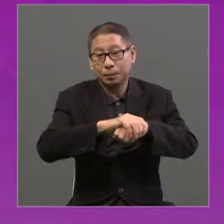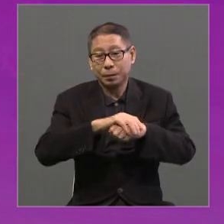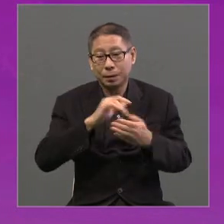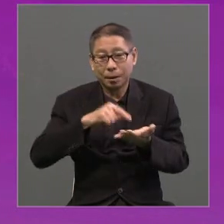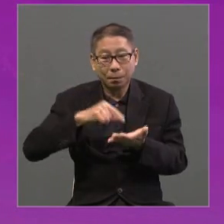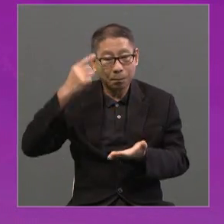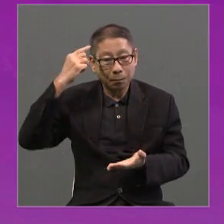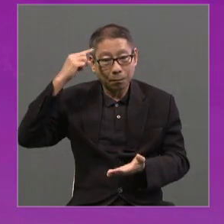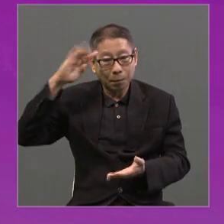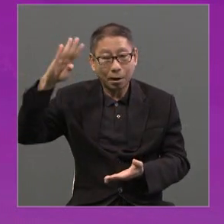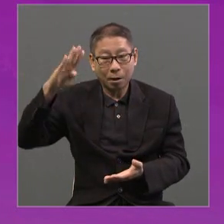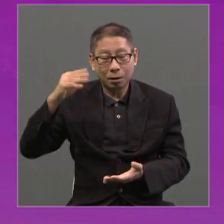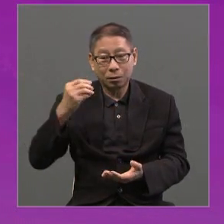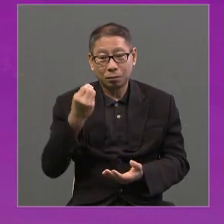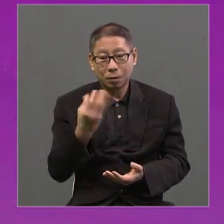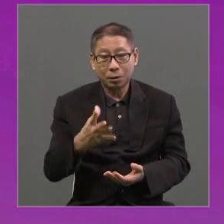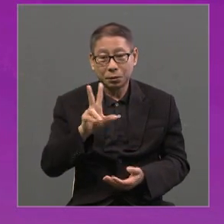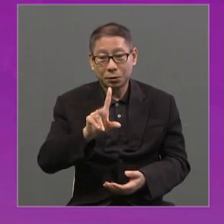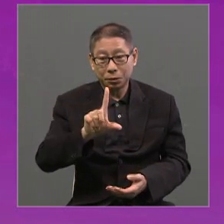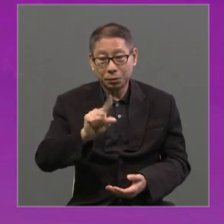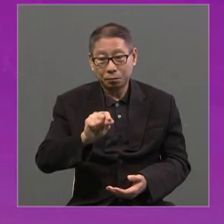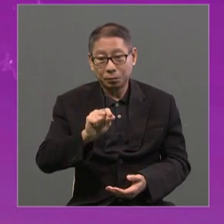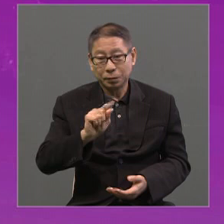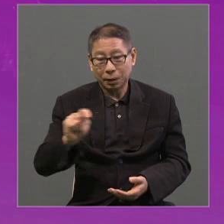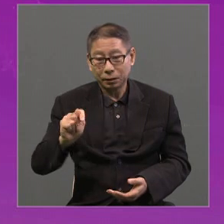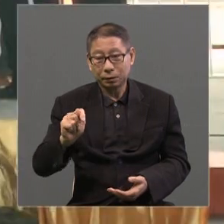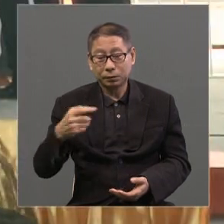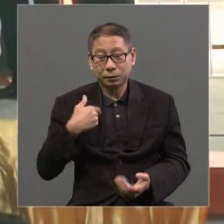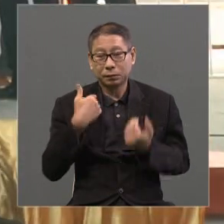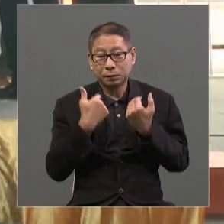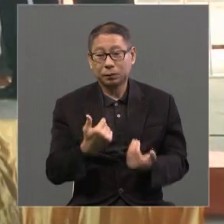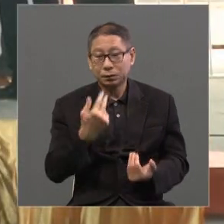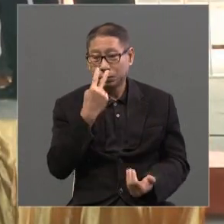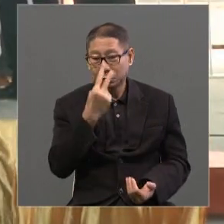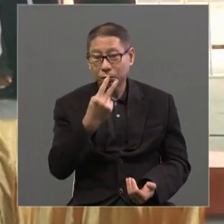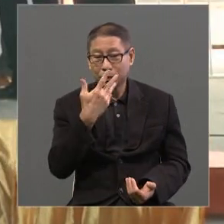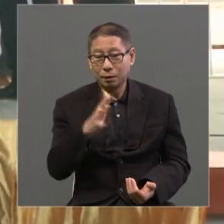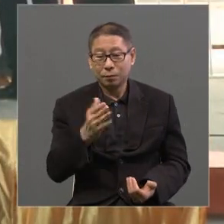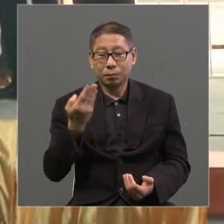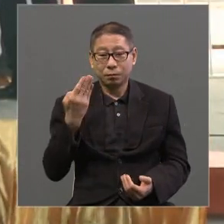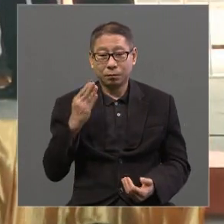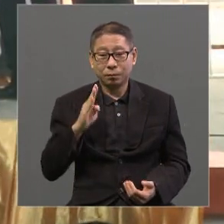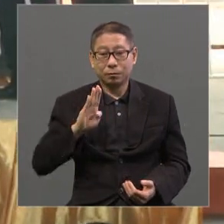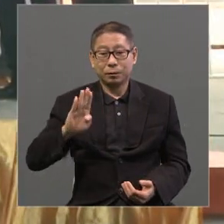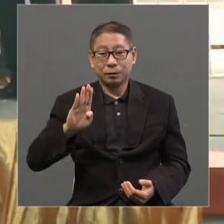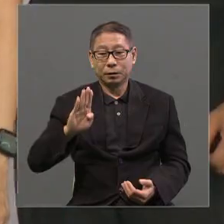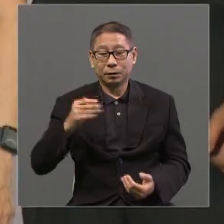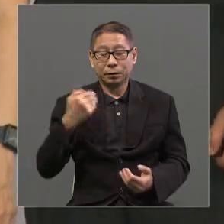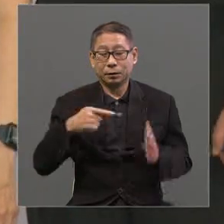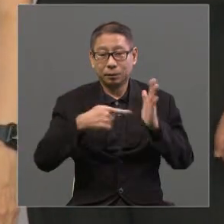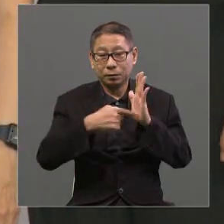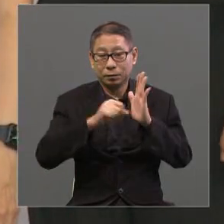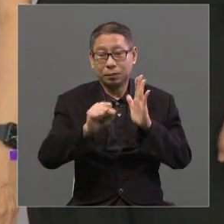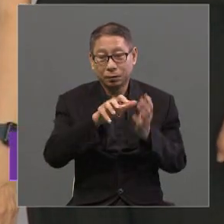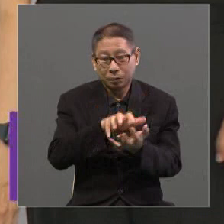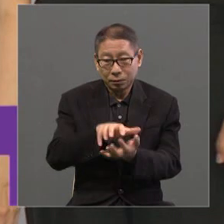ยอะเหลือเกินนะคะวันนี้ยาบ้ากว่า20ตันเข้าไปแล้วนะคะที่บริษัทอัคคีประการจำกัดมหาชนนิคมอุตสาหกรรมบางปู